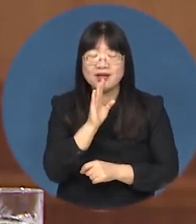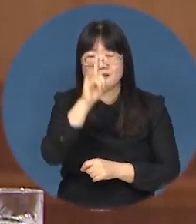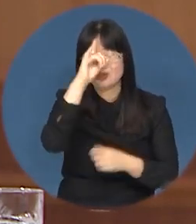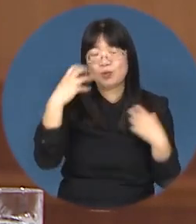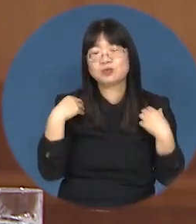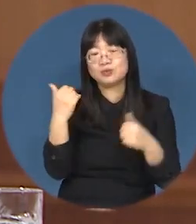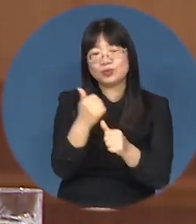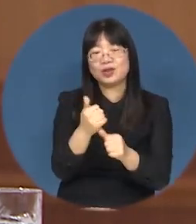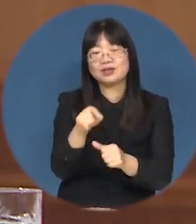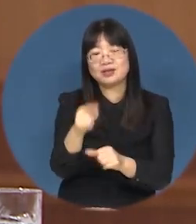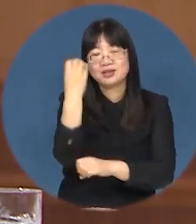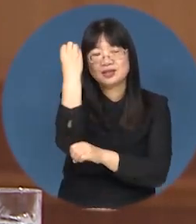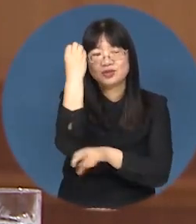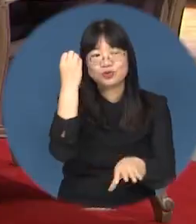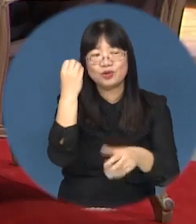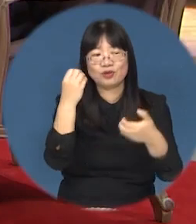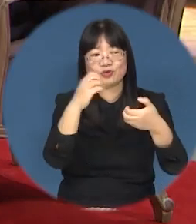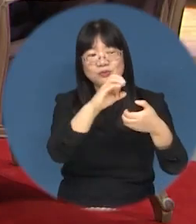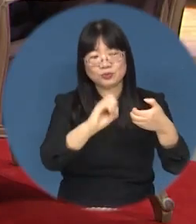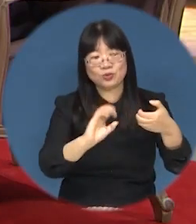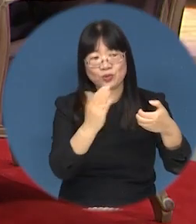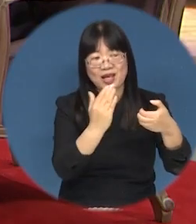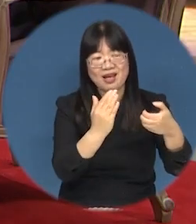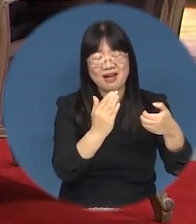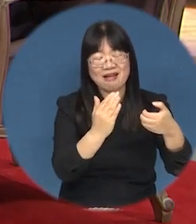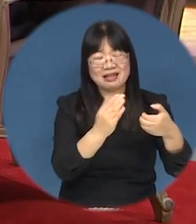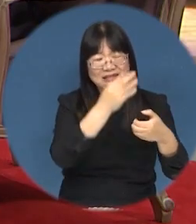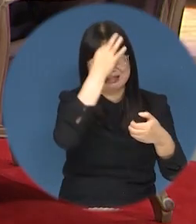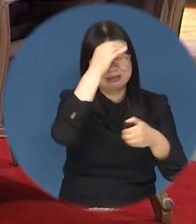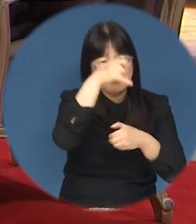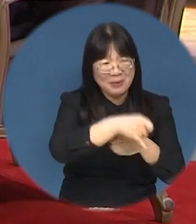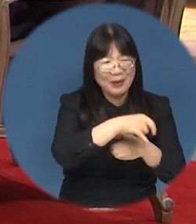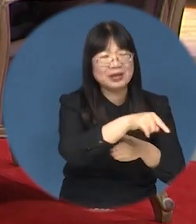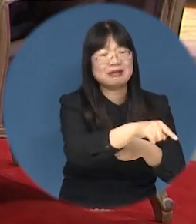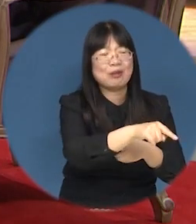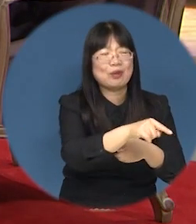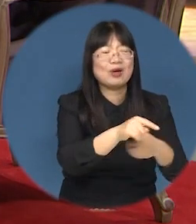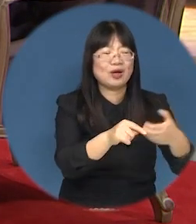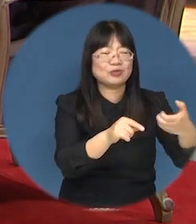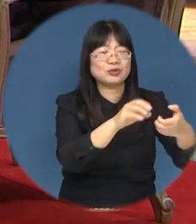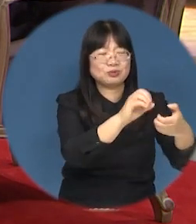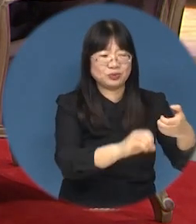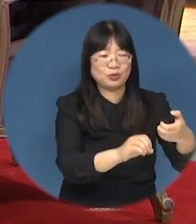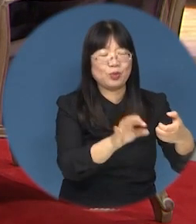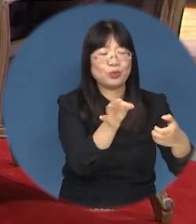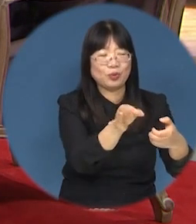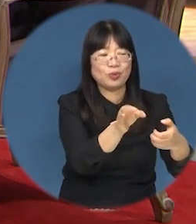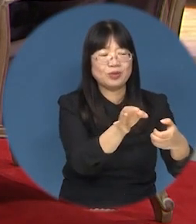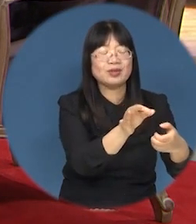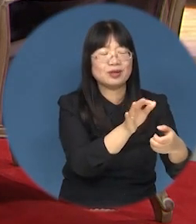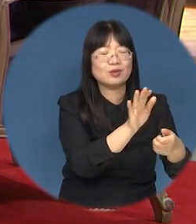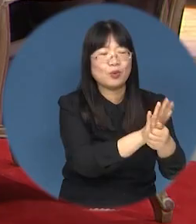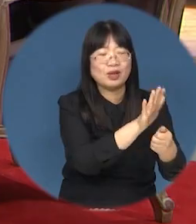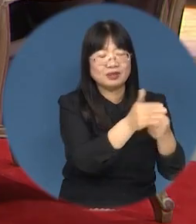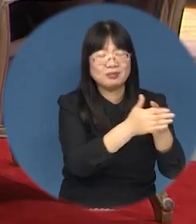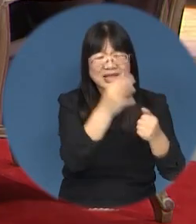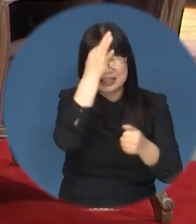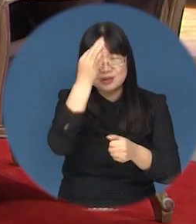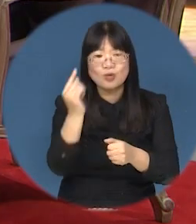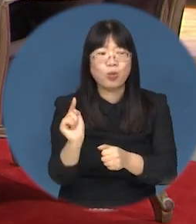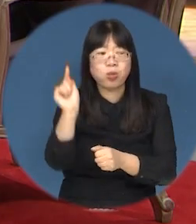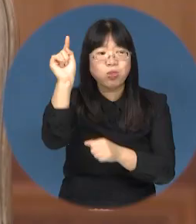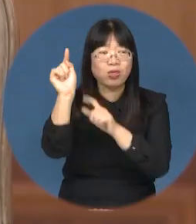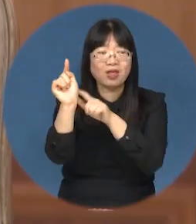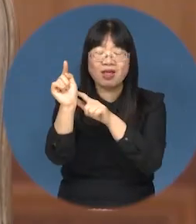정부 보조는 그걸 기준으로 90%다. 90%. 예. 아. 다른 선진국들은 어떻습니까? 아,